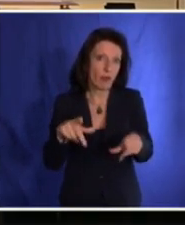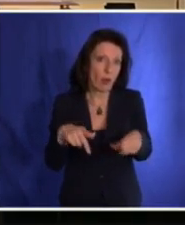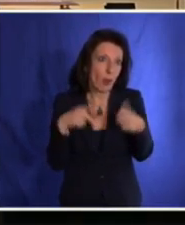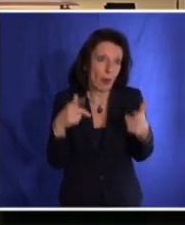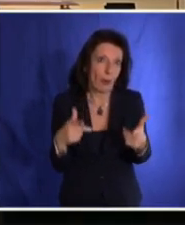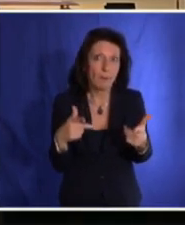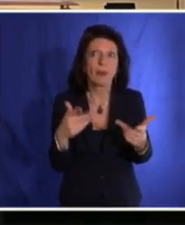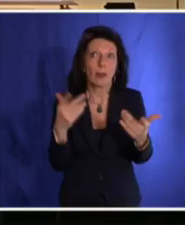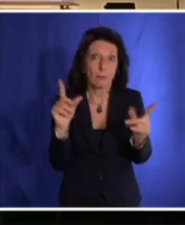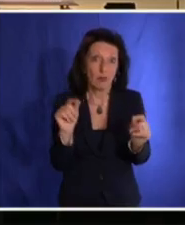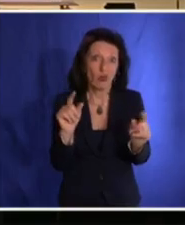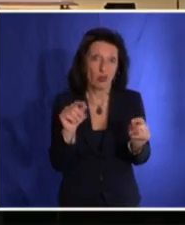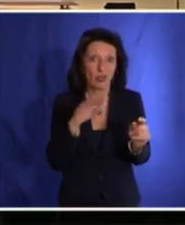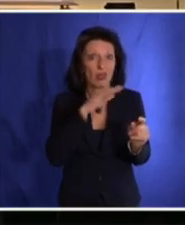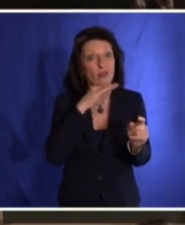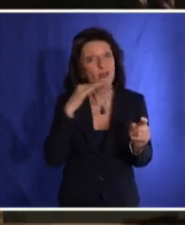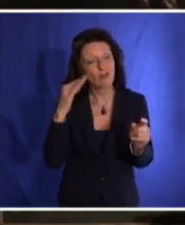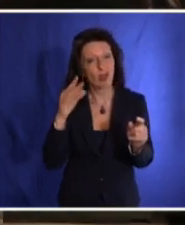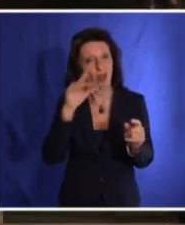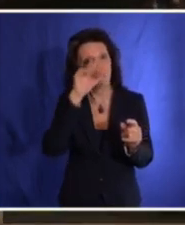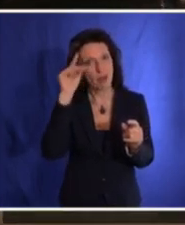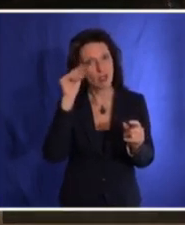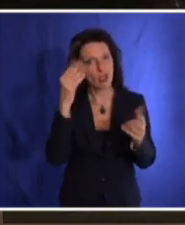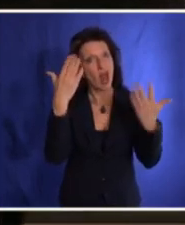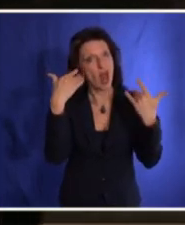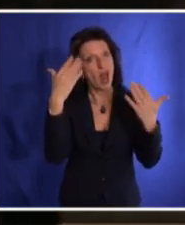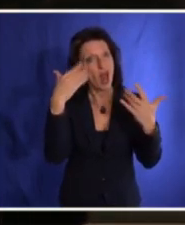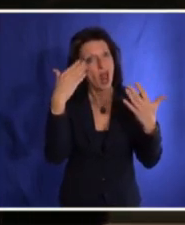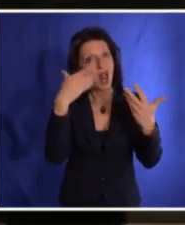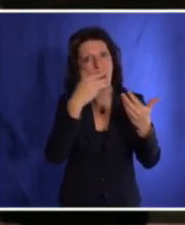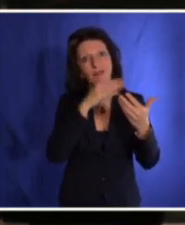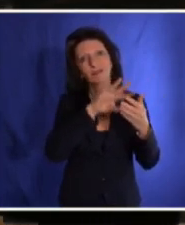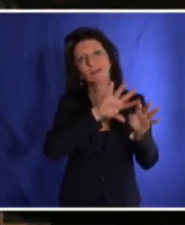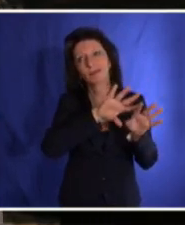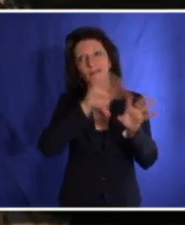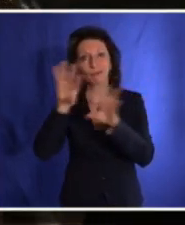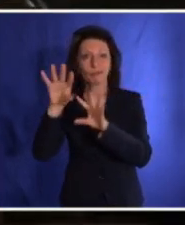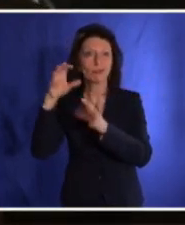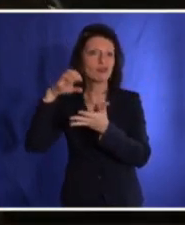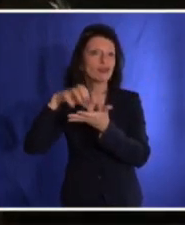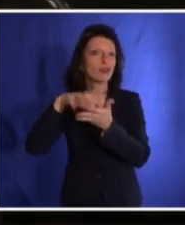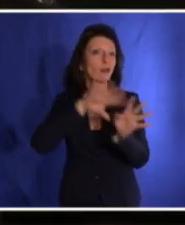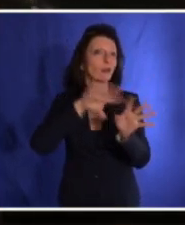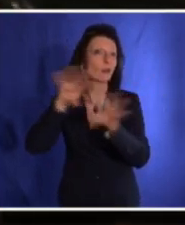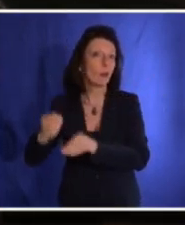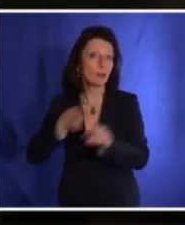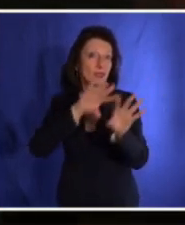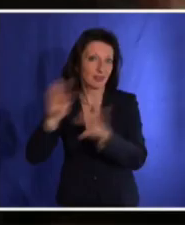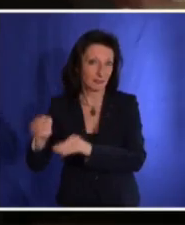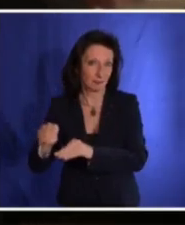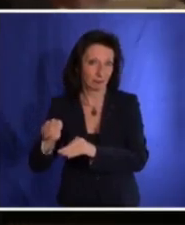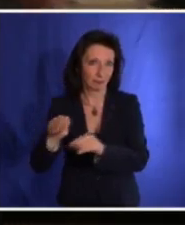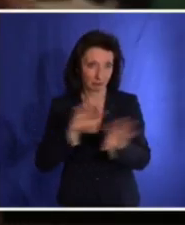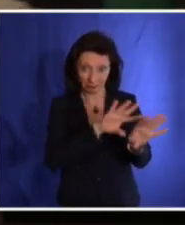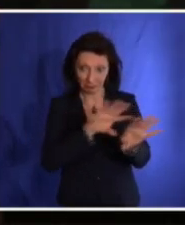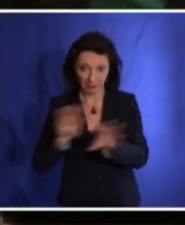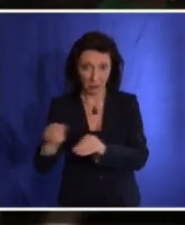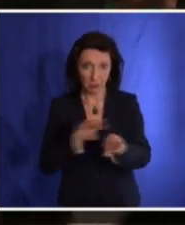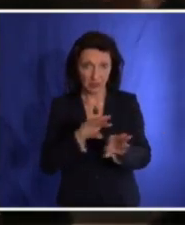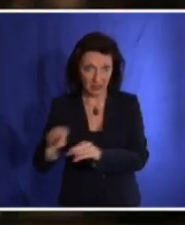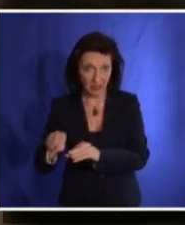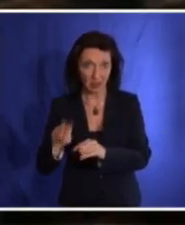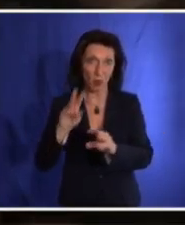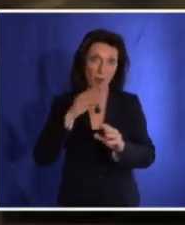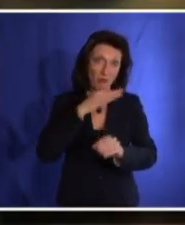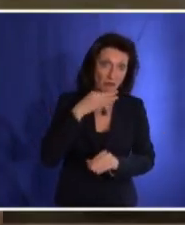ist. Wir wissen heute, dass für die Abwanderung zwei Themen wichtig sind.